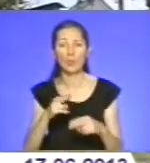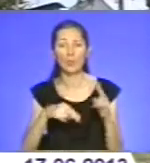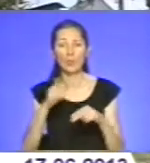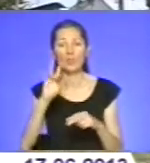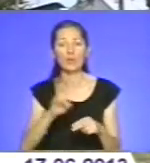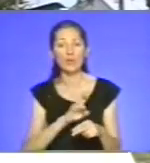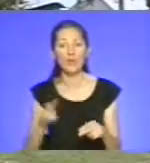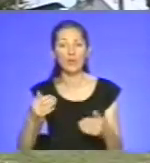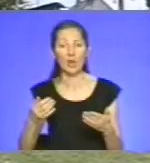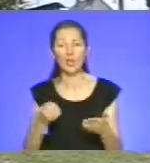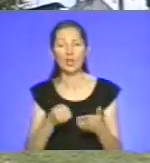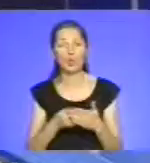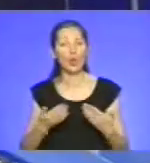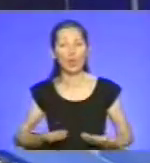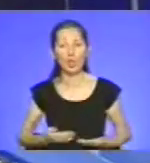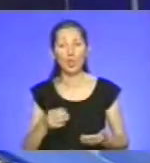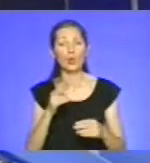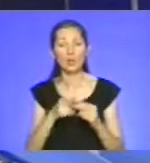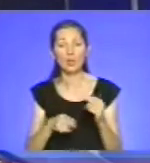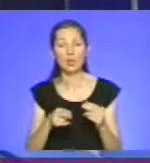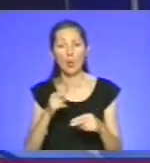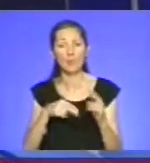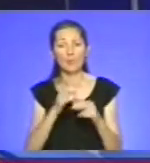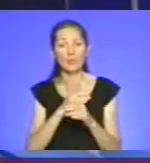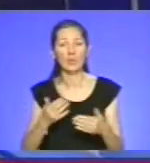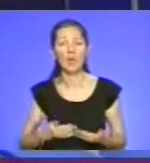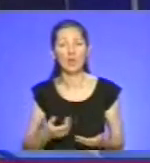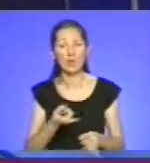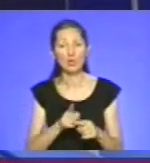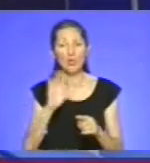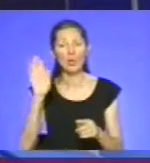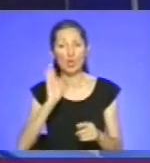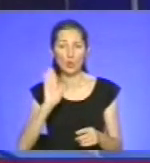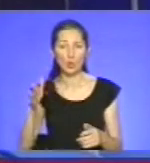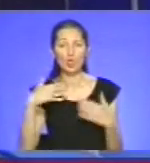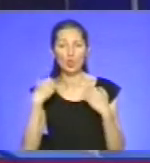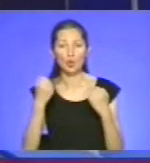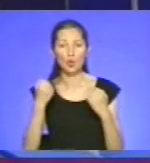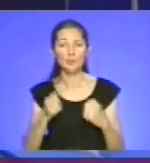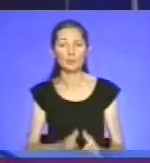йому не судилося. На цьому я з вами прощаюся. Будьте здорові!